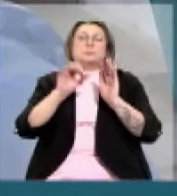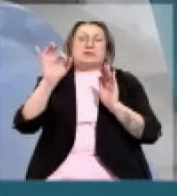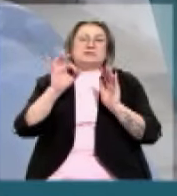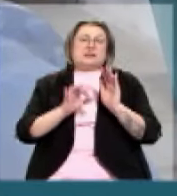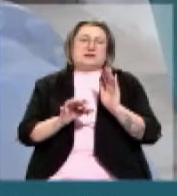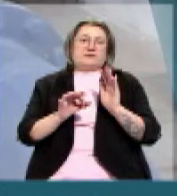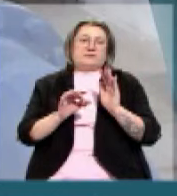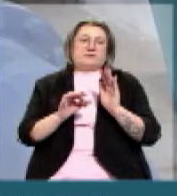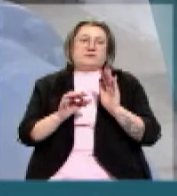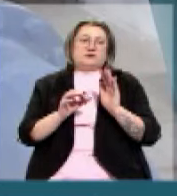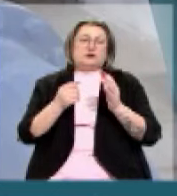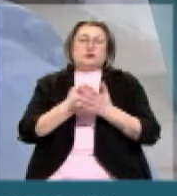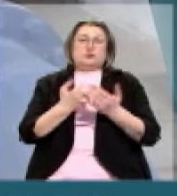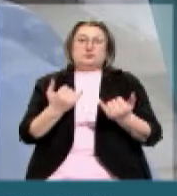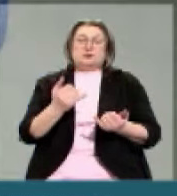тұрғындарын сумен қамту көрсеткіші